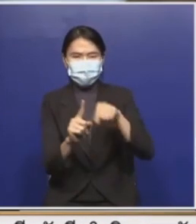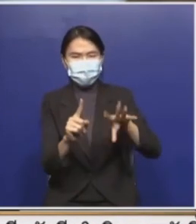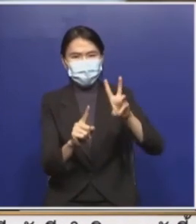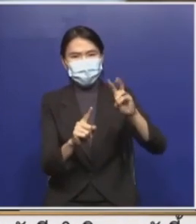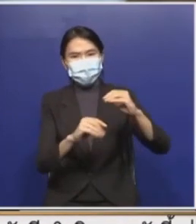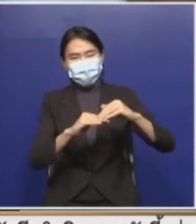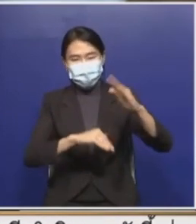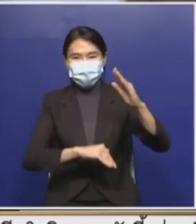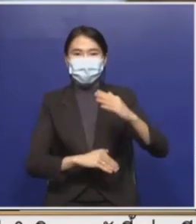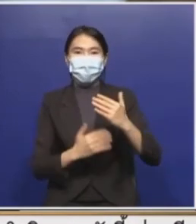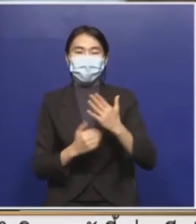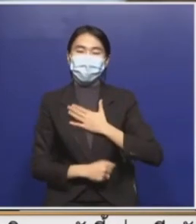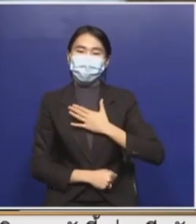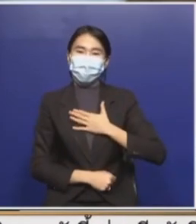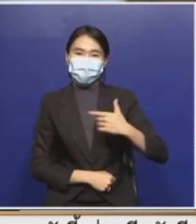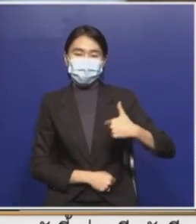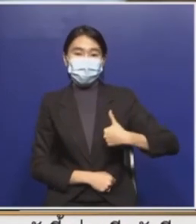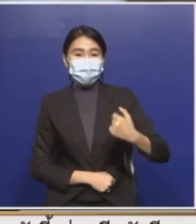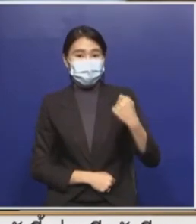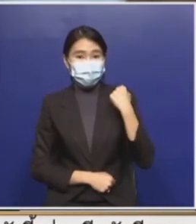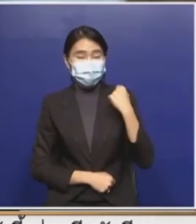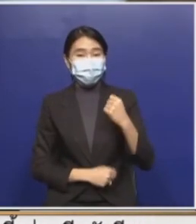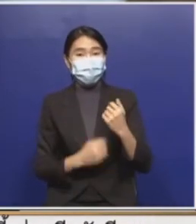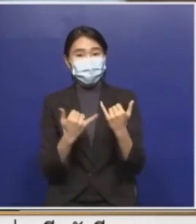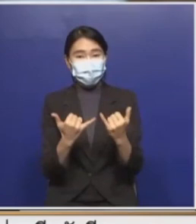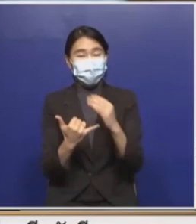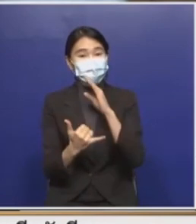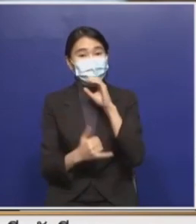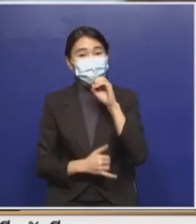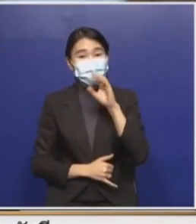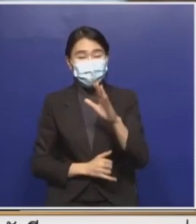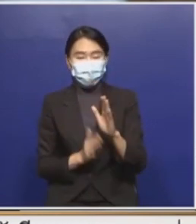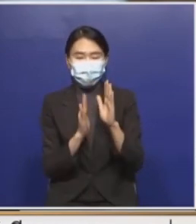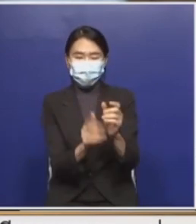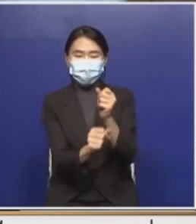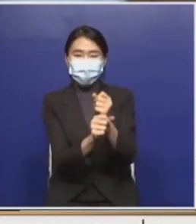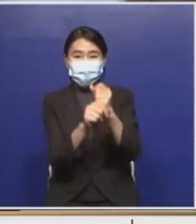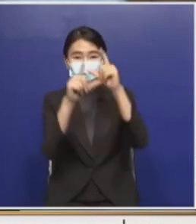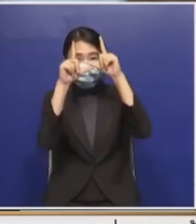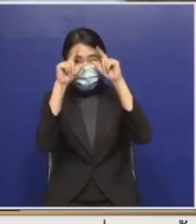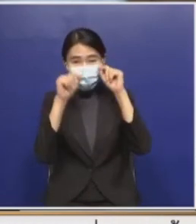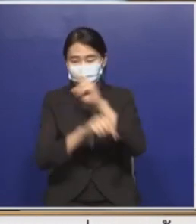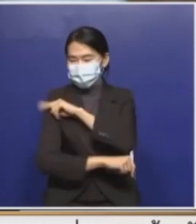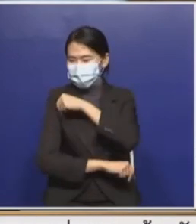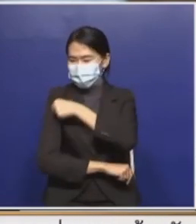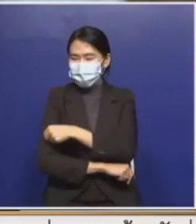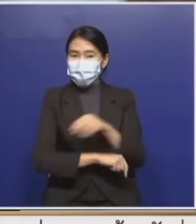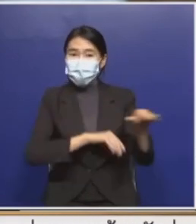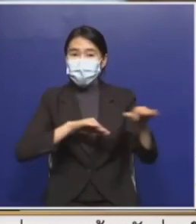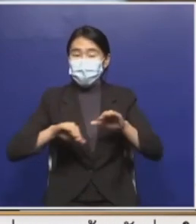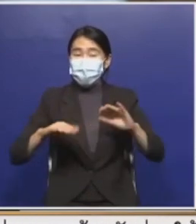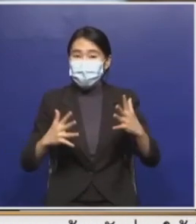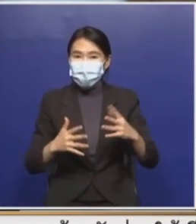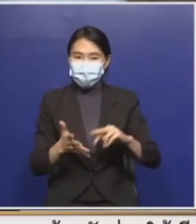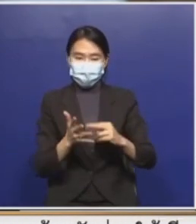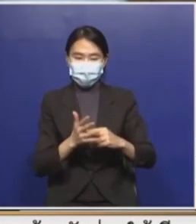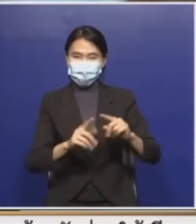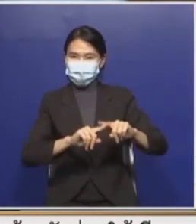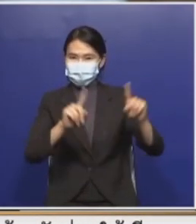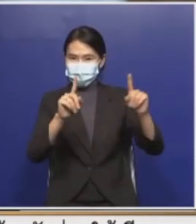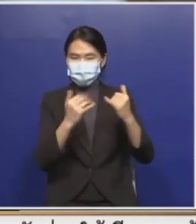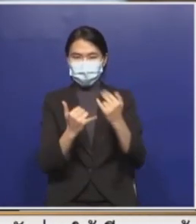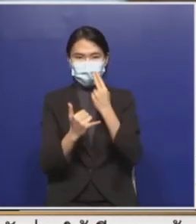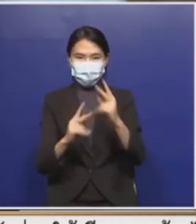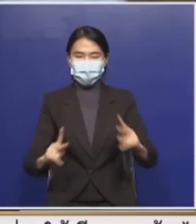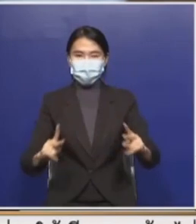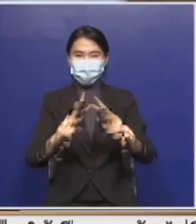มั่นใจวันนี้ถ้าบอกว่าบุคลากรไม่พร้อมผมคิดว่าไม่ใช่ละครับบุคลากรทางสาธารณสุข